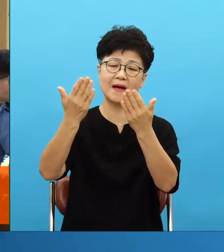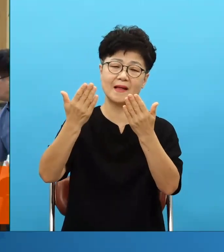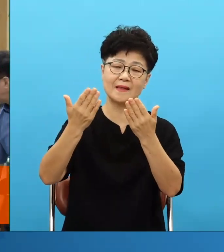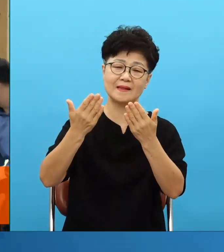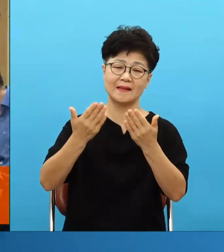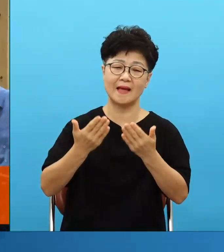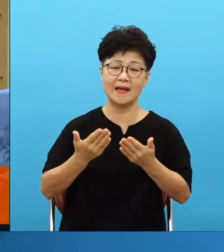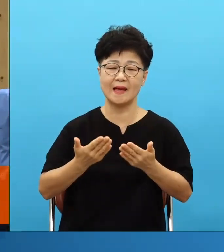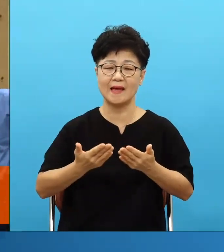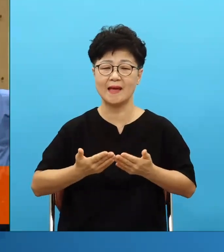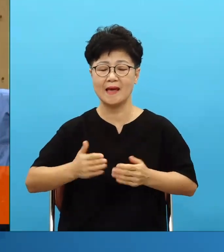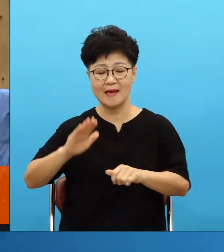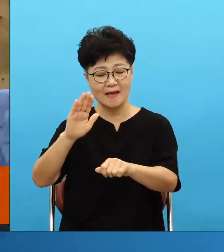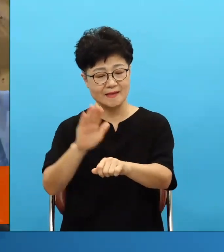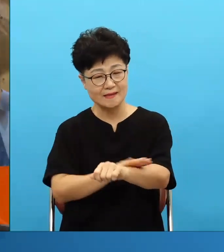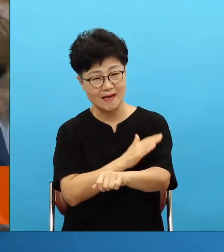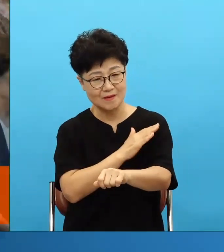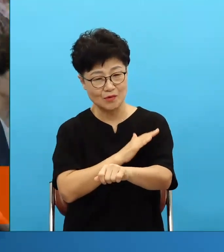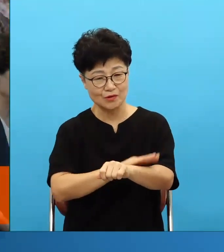응답받네.